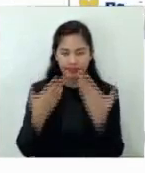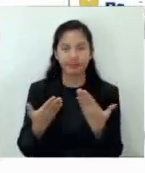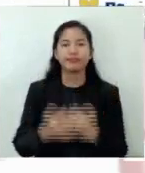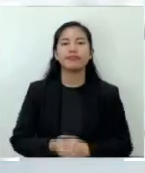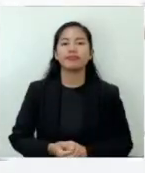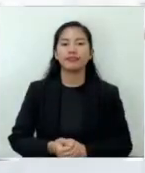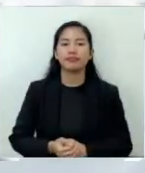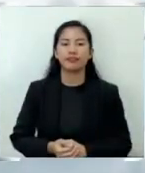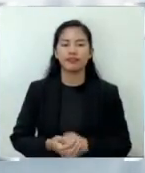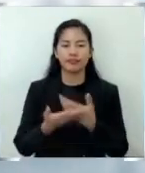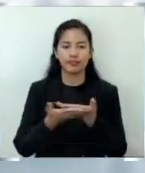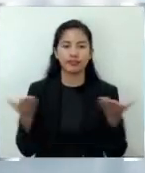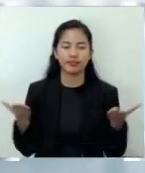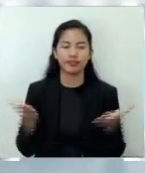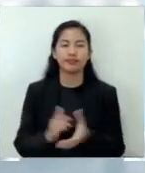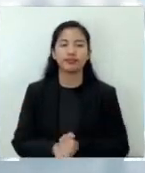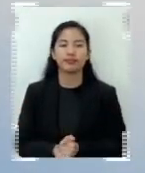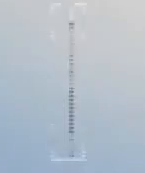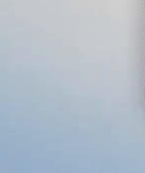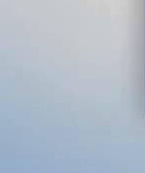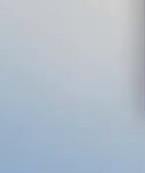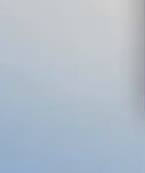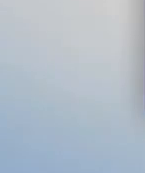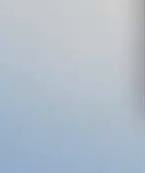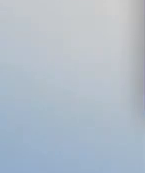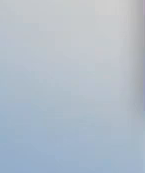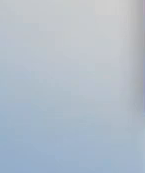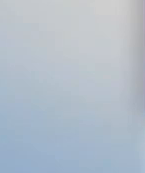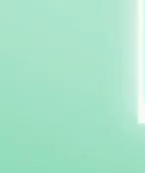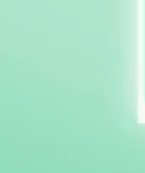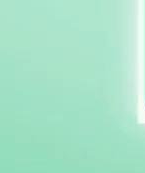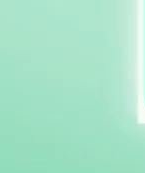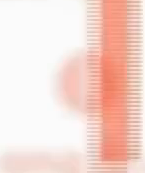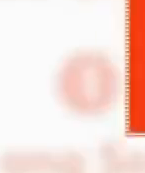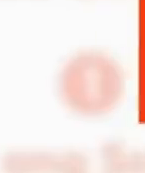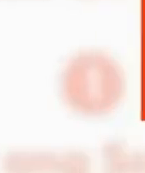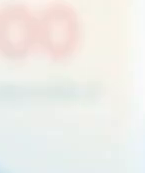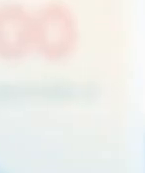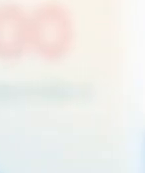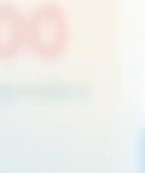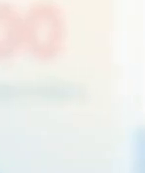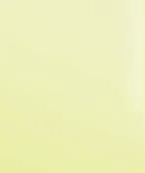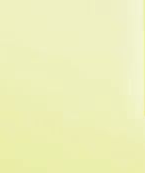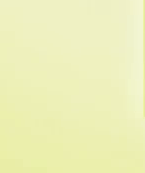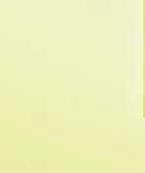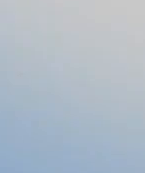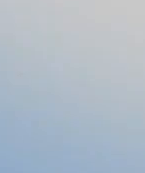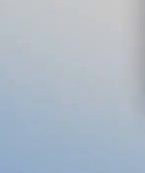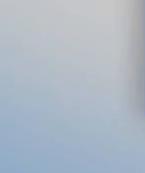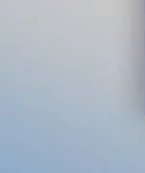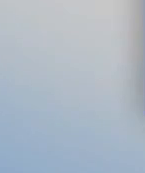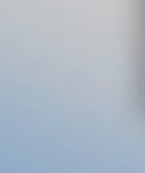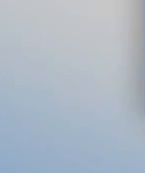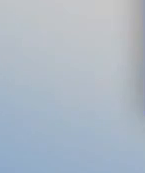sa inyo. At mga kapuso, pwede pa rin kayo mag-donate sa GMA Kapuso Foundation at sama-sama tayong magtulungan para maiahon ang mga